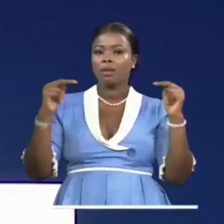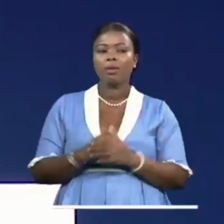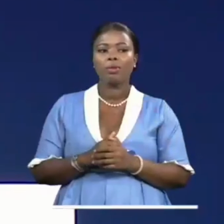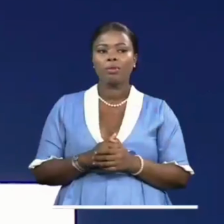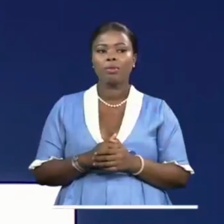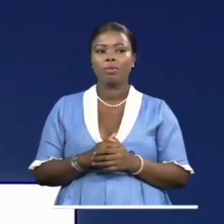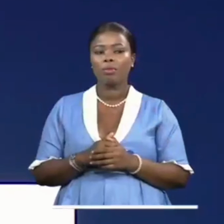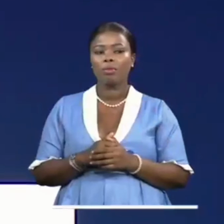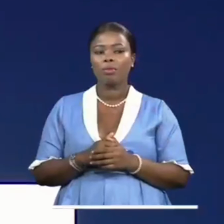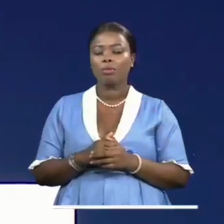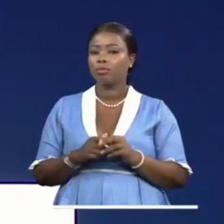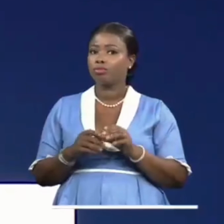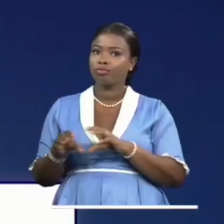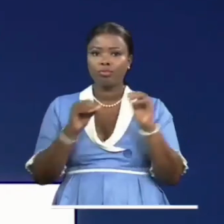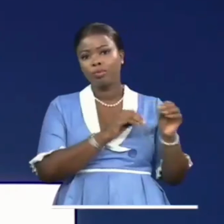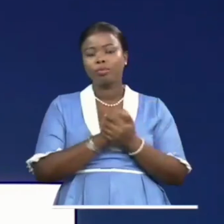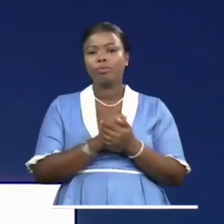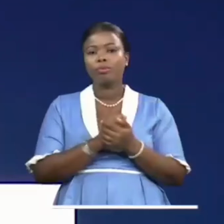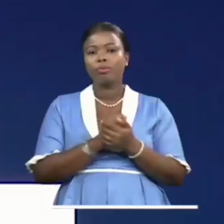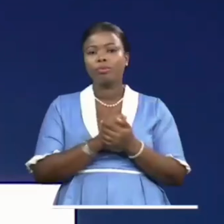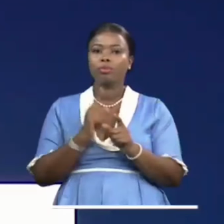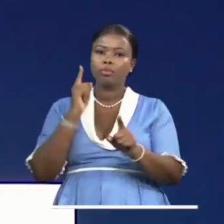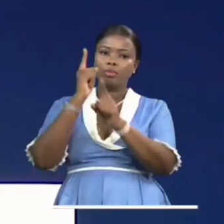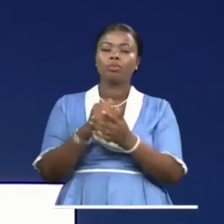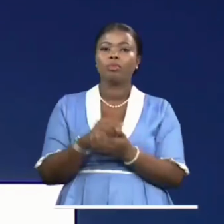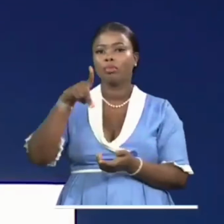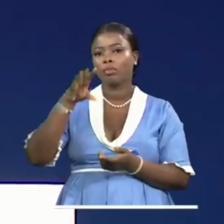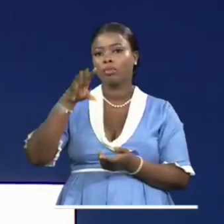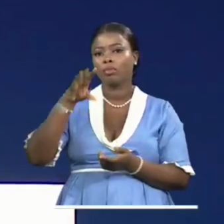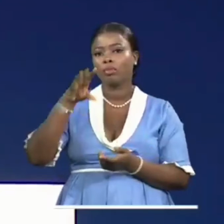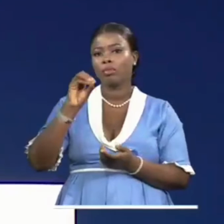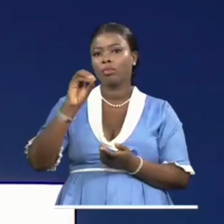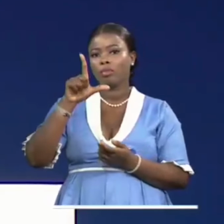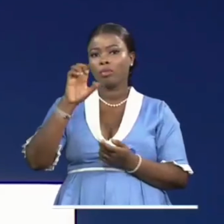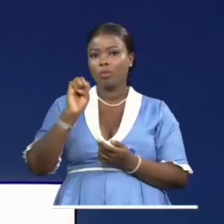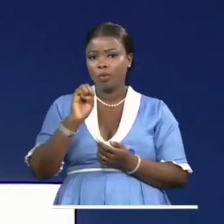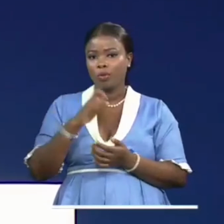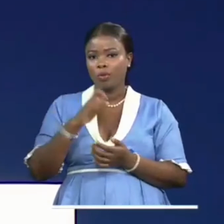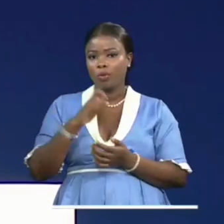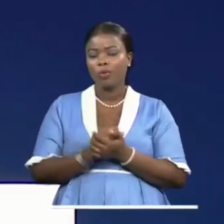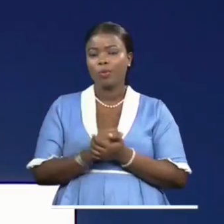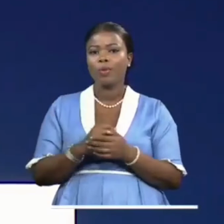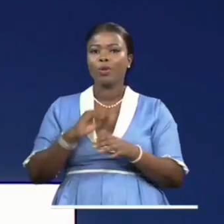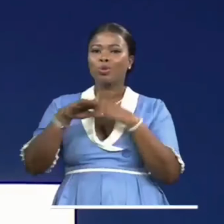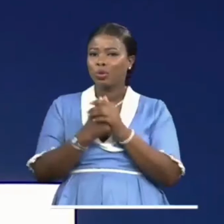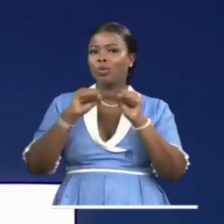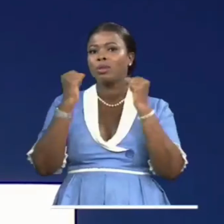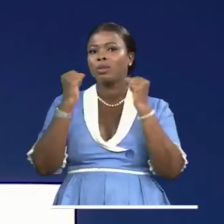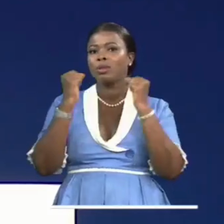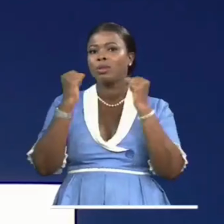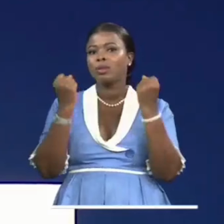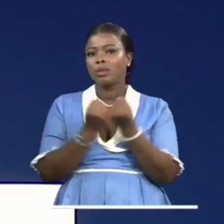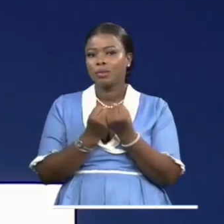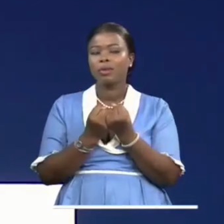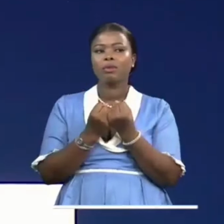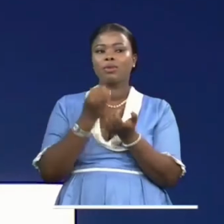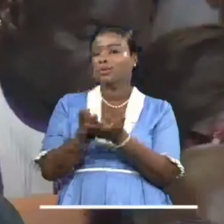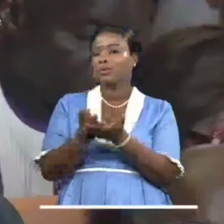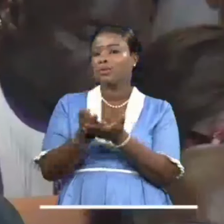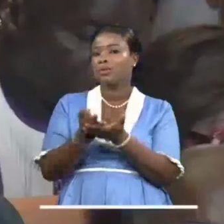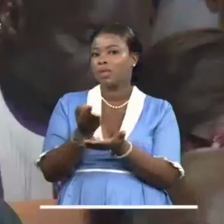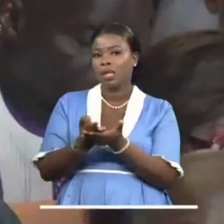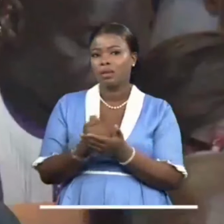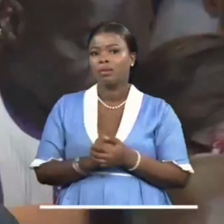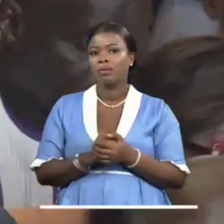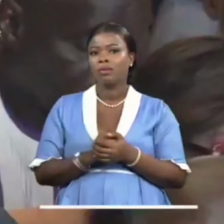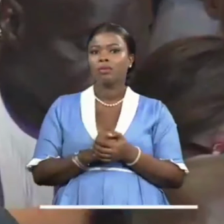déconcentrés retrouvés au niveau des PO territoire en plus de tous les services de soutien financier que ce soit la garantie que